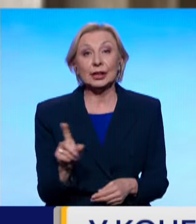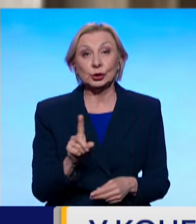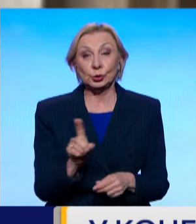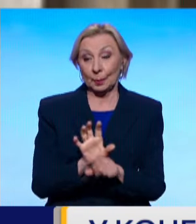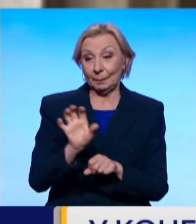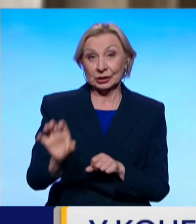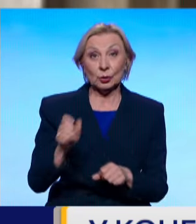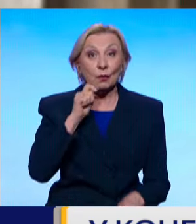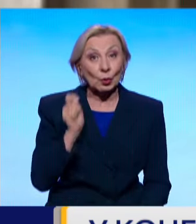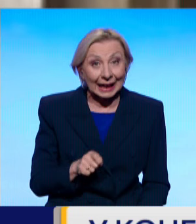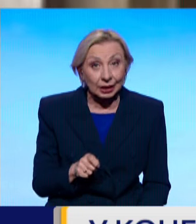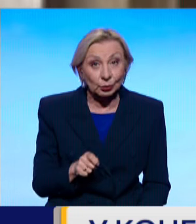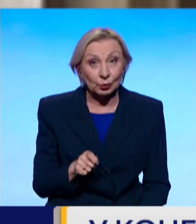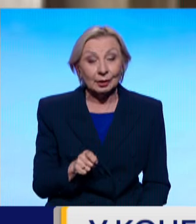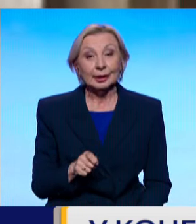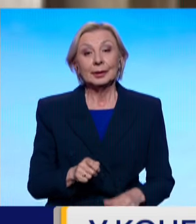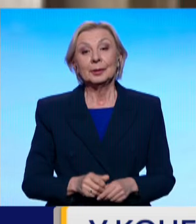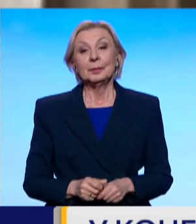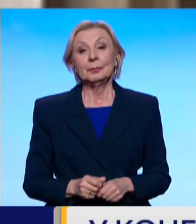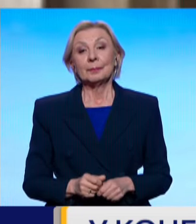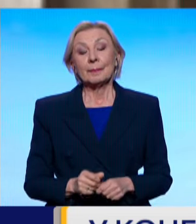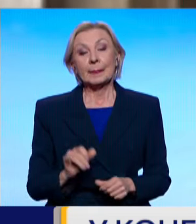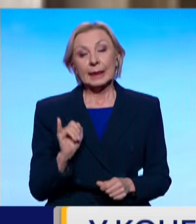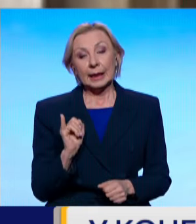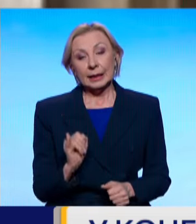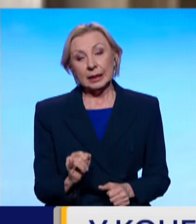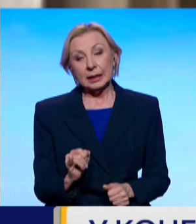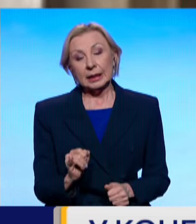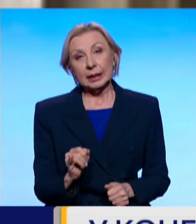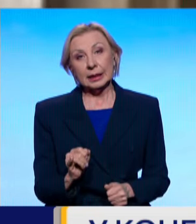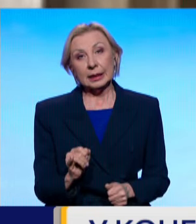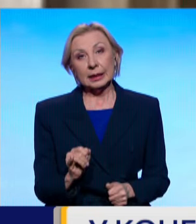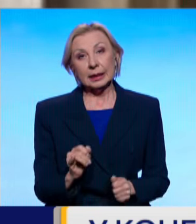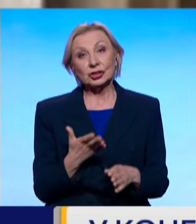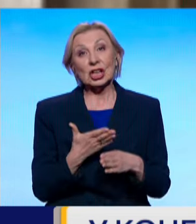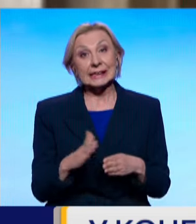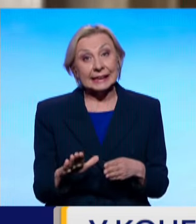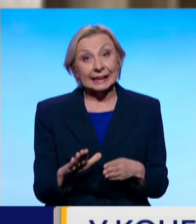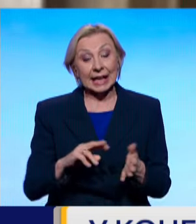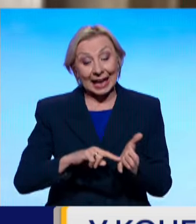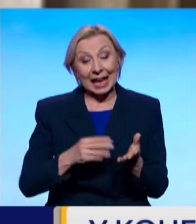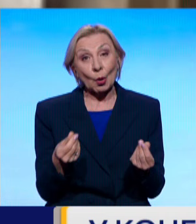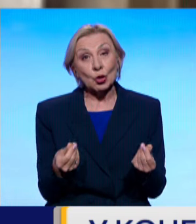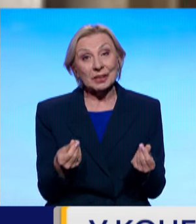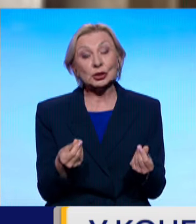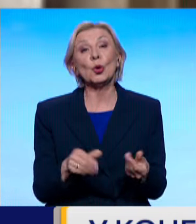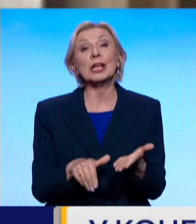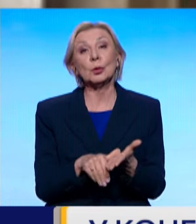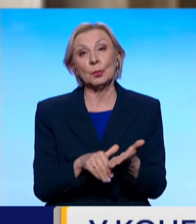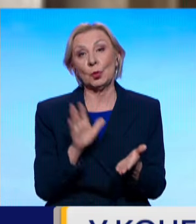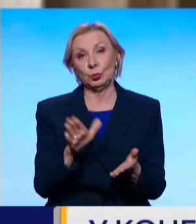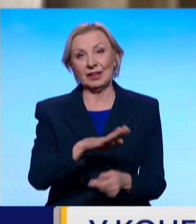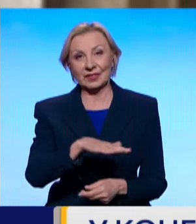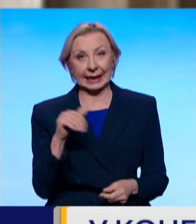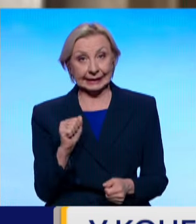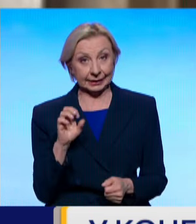в Україну, піде на, окей, добре. І, скажімо так, що частина економічної допомоги буде надаватися в кредит.